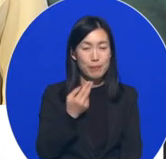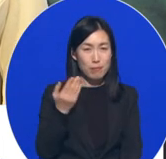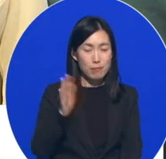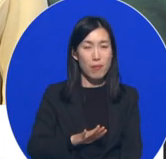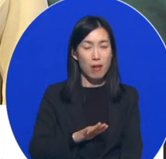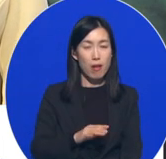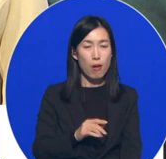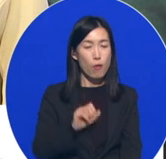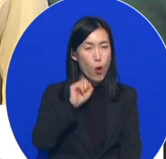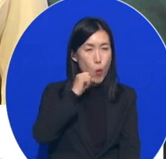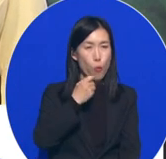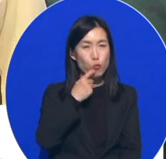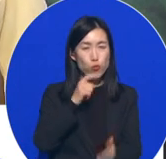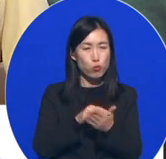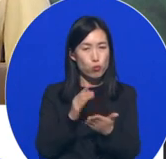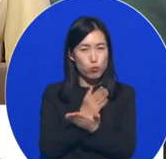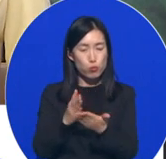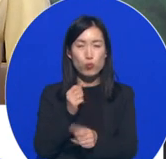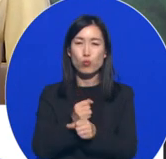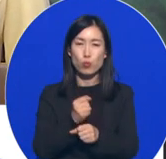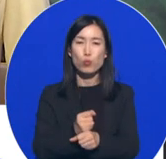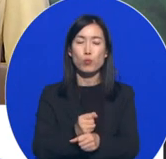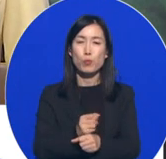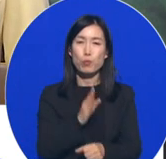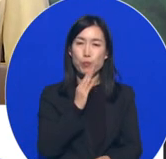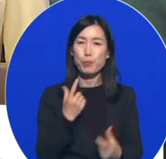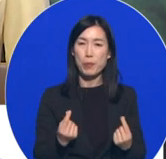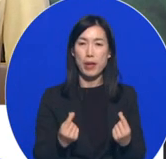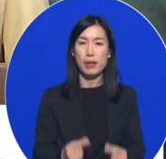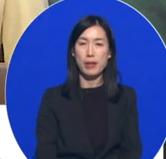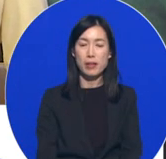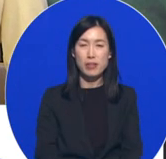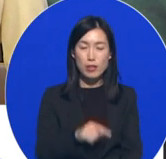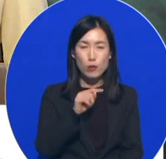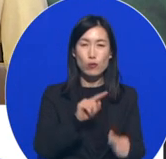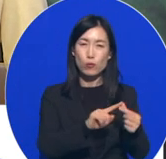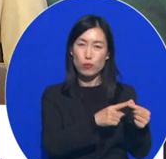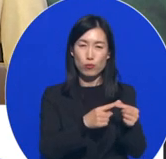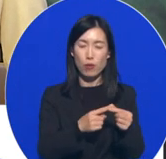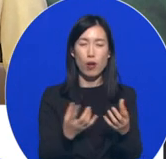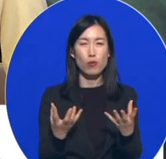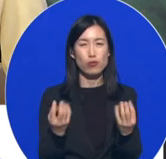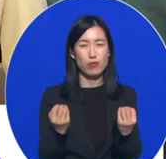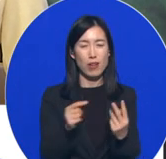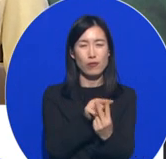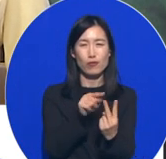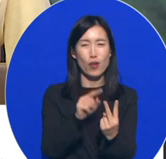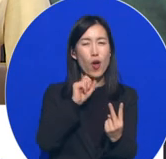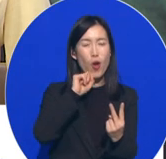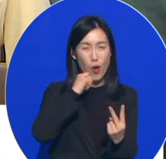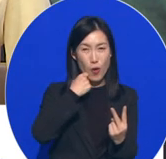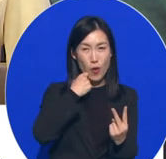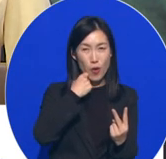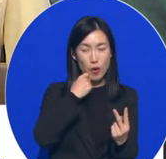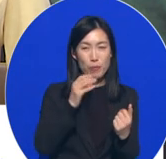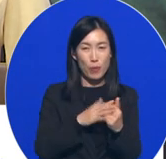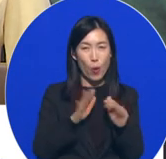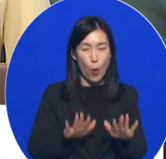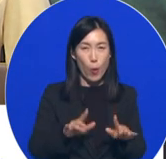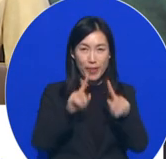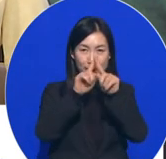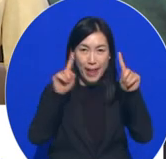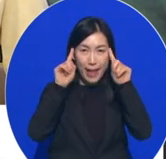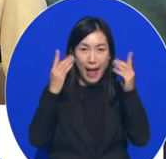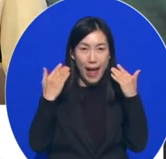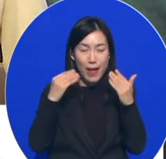충분한 변별력을 발휘한 걸로 평가되었습니다 이런 가운데 국어와 수학이 어려웠던 것으로 분석되면서 올해 주요 대학의